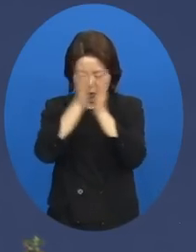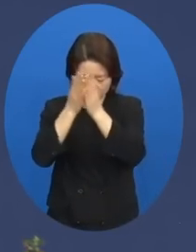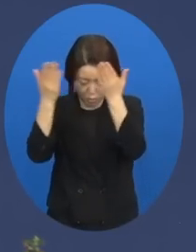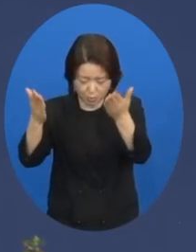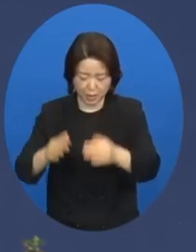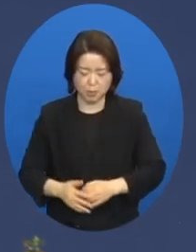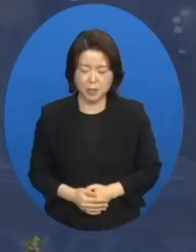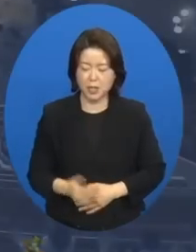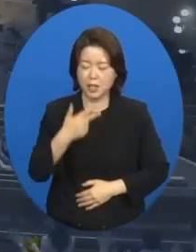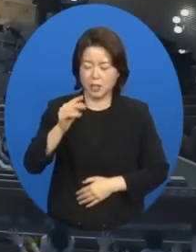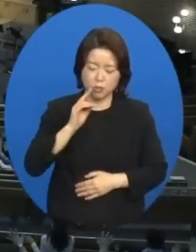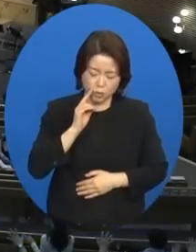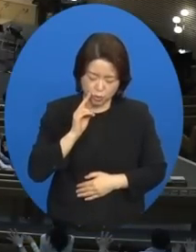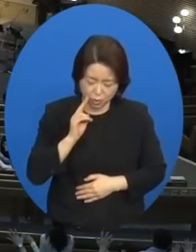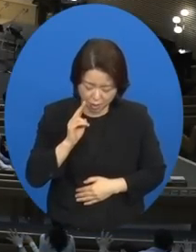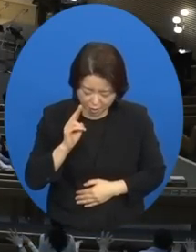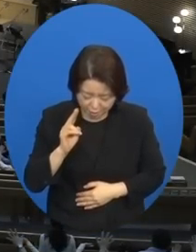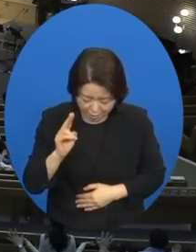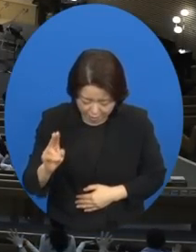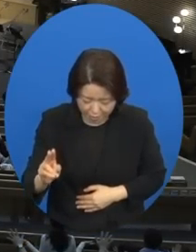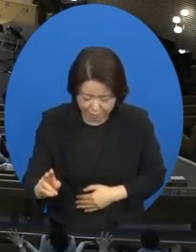기도하겠습니다. 주여!